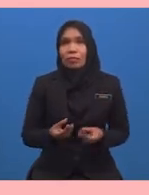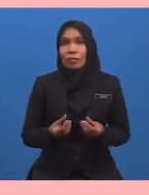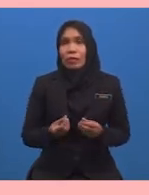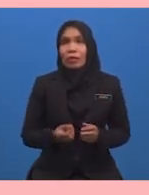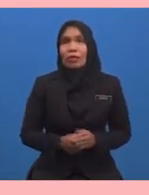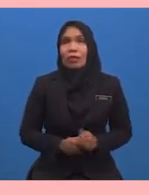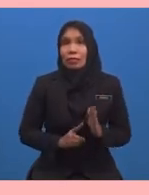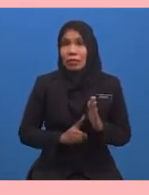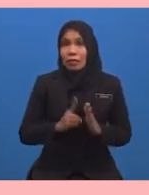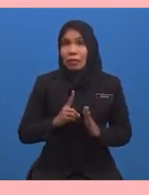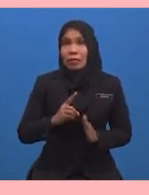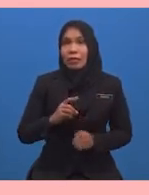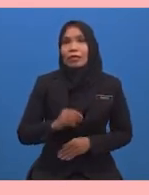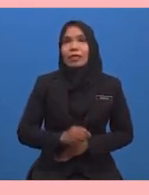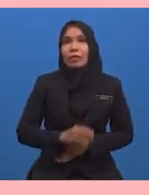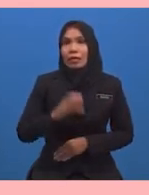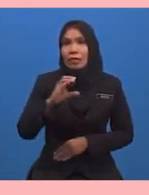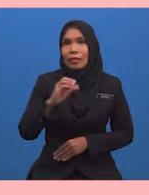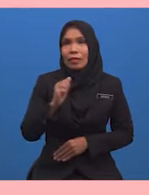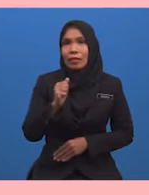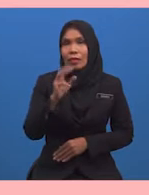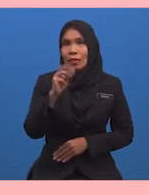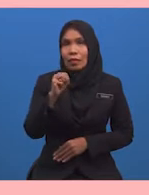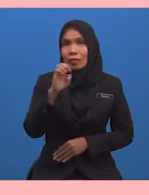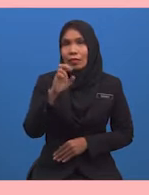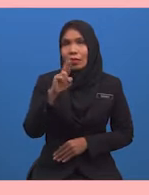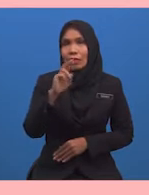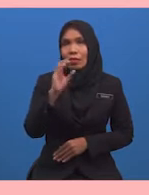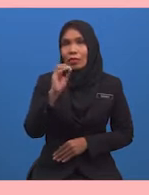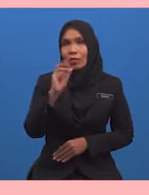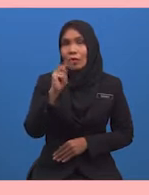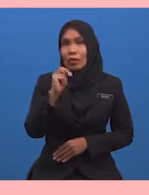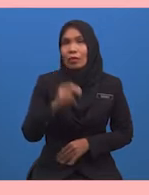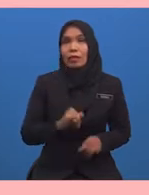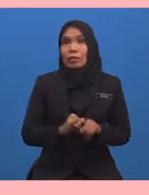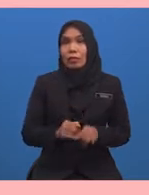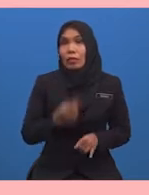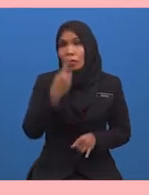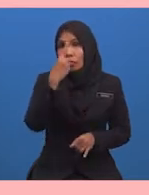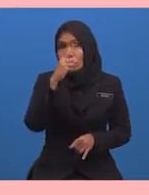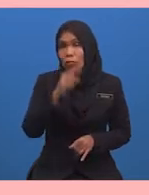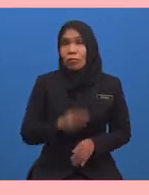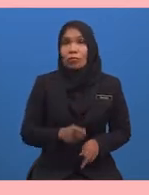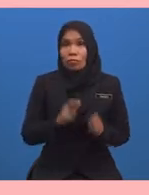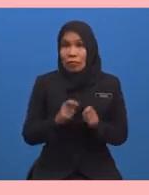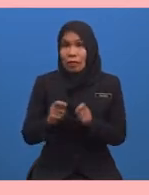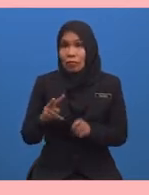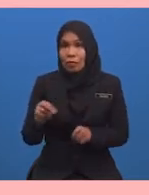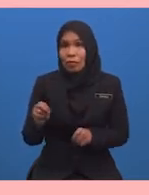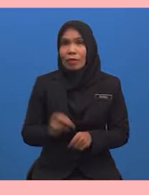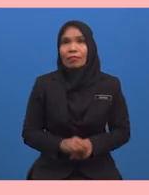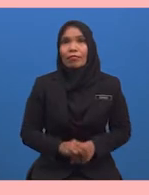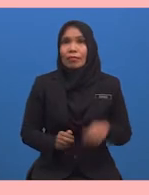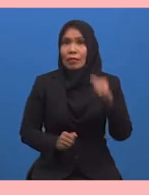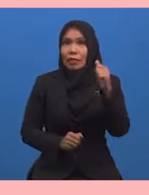Cameron sesuai untuk tanaman A. Padi, B. Getah, C. Strawberry dan D.